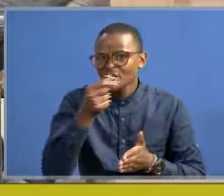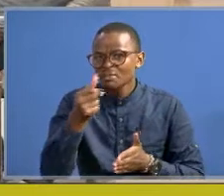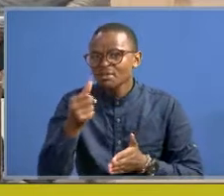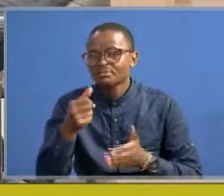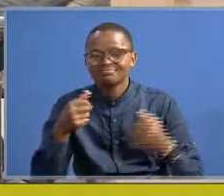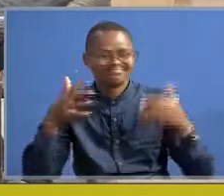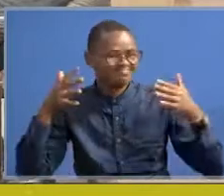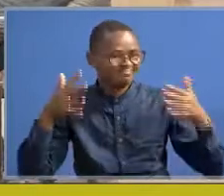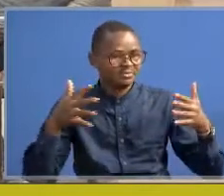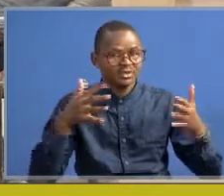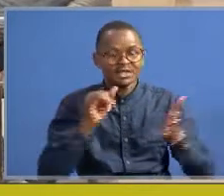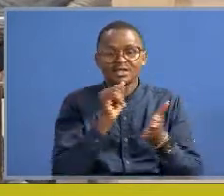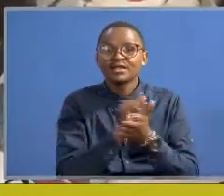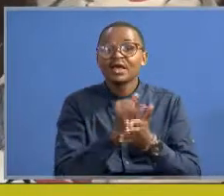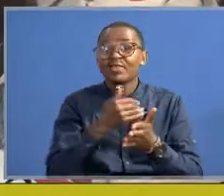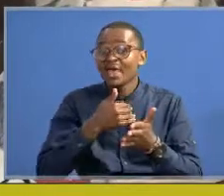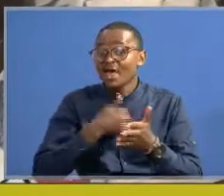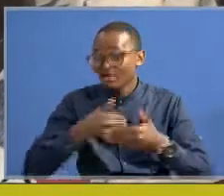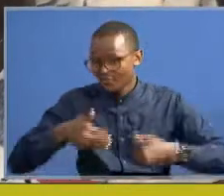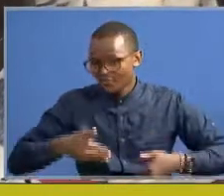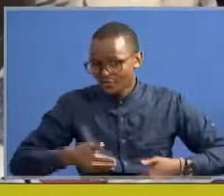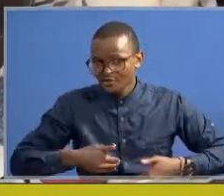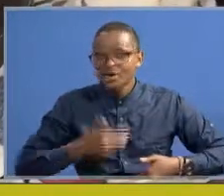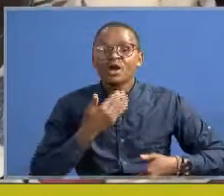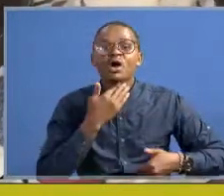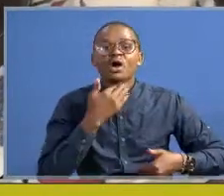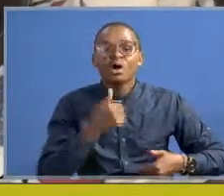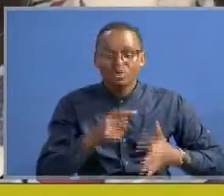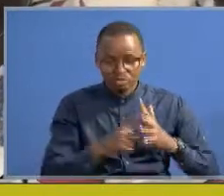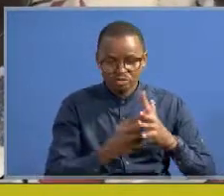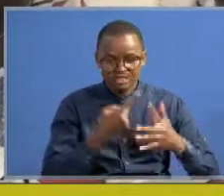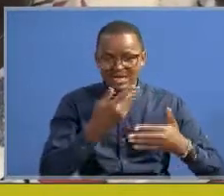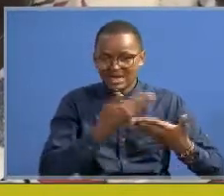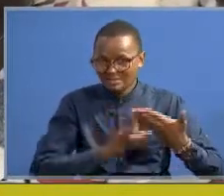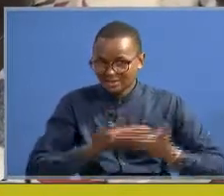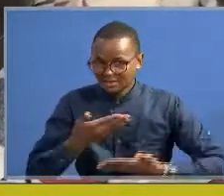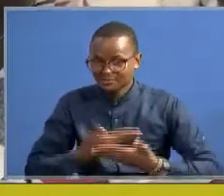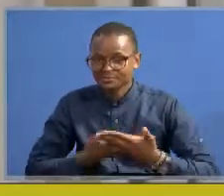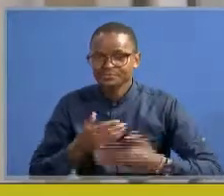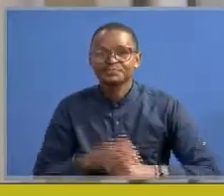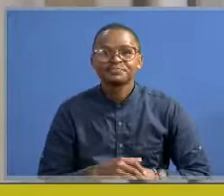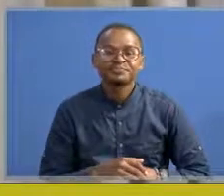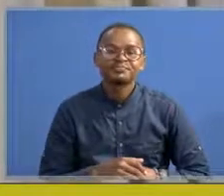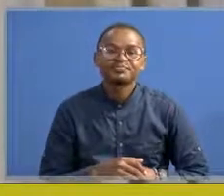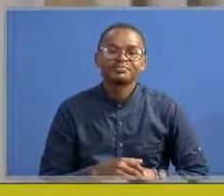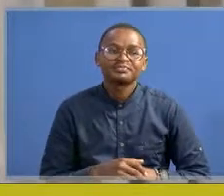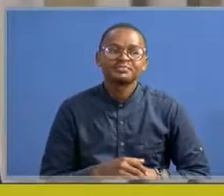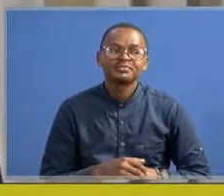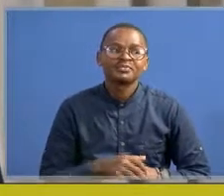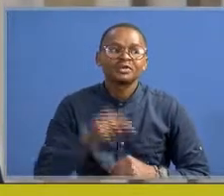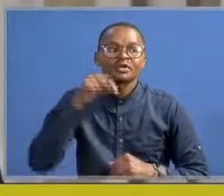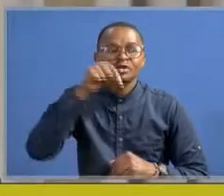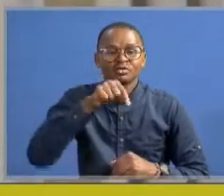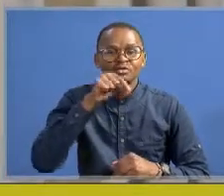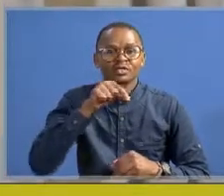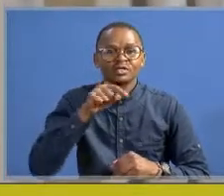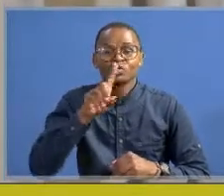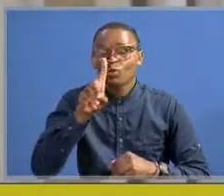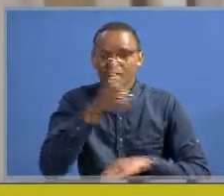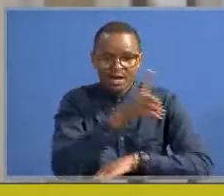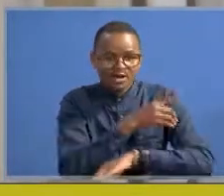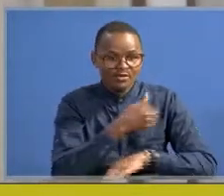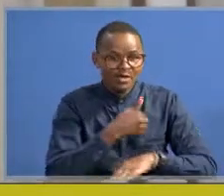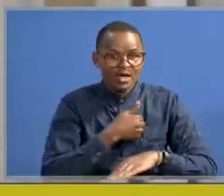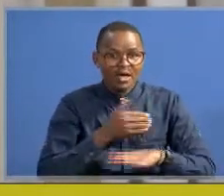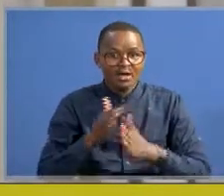changamoto kuu inayowakumba vijana wanaotaka kuanzisha biashara. So today is such one day when we